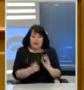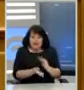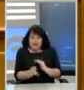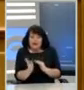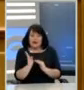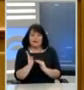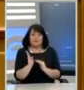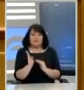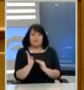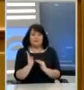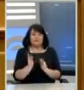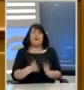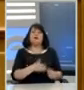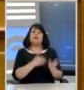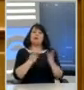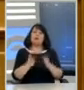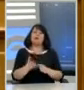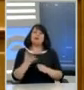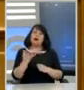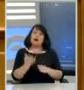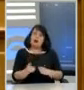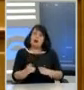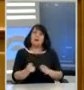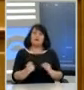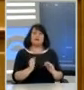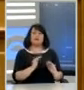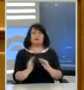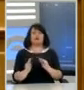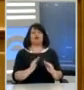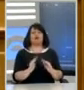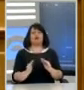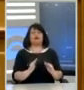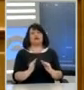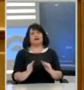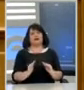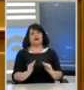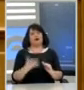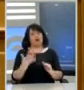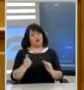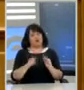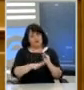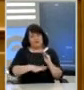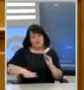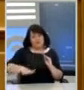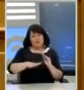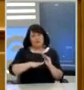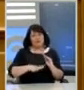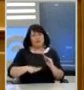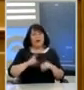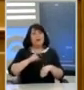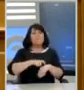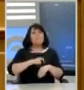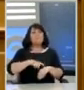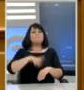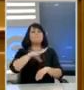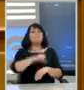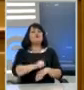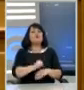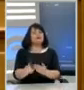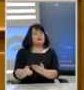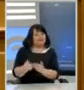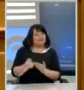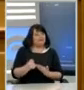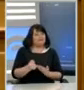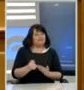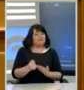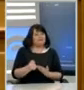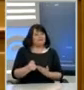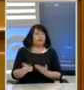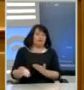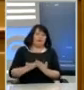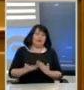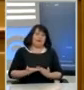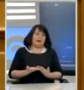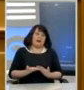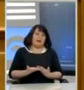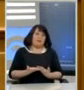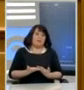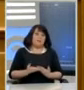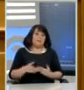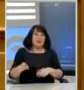έχοντας παράλληλα ένα δίκτυο ασφαλείας, τη λεγόμενη προληπτική γραμμή στήριξης. Αυτό που ζούμε